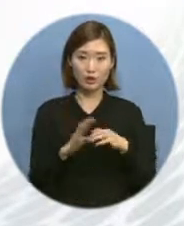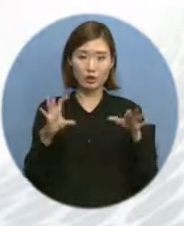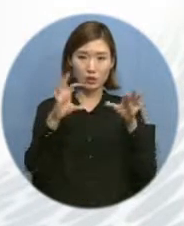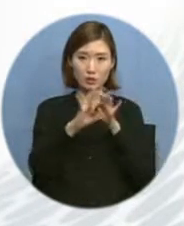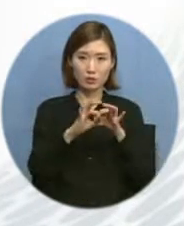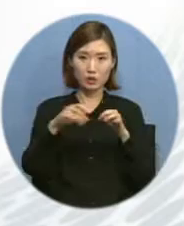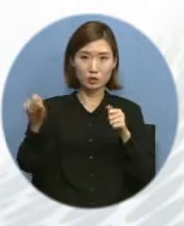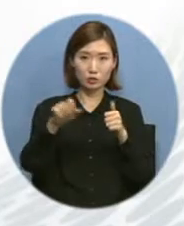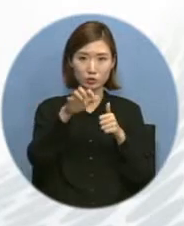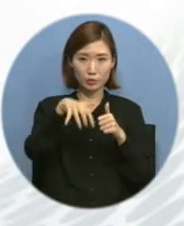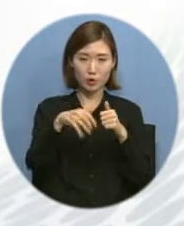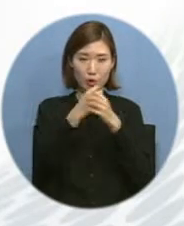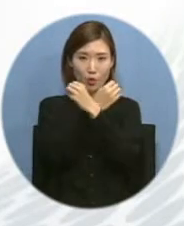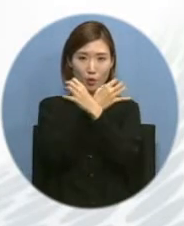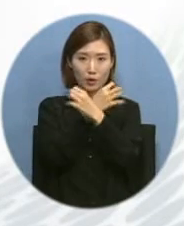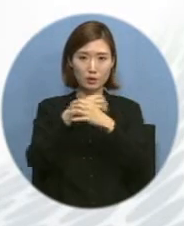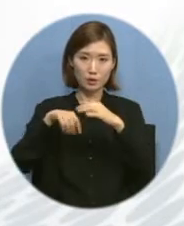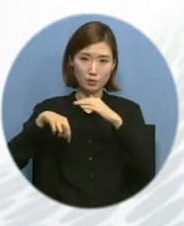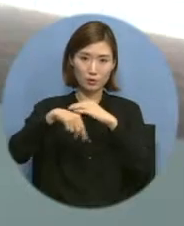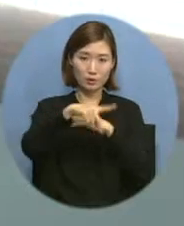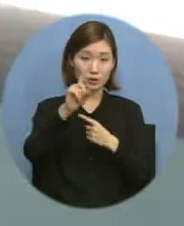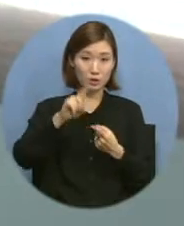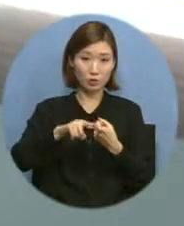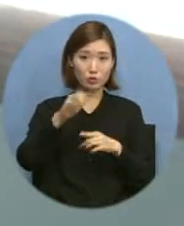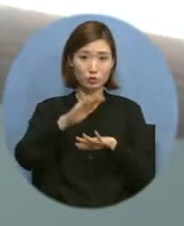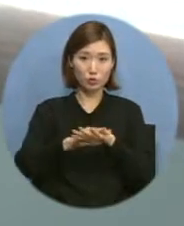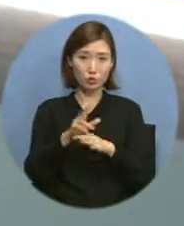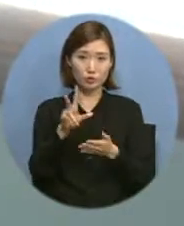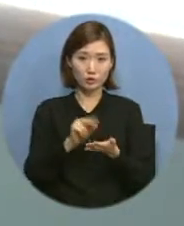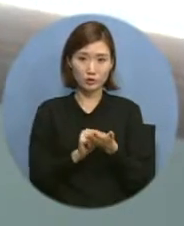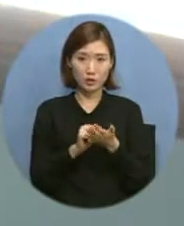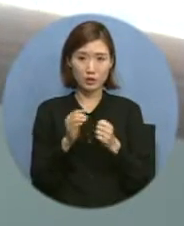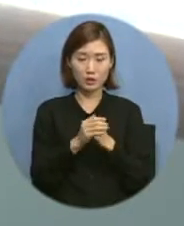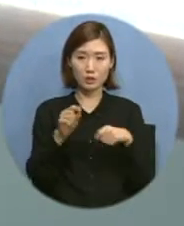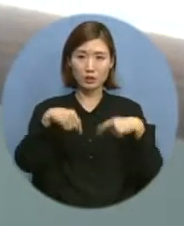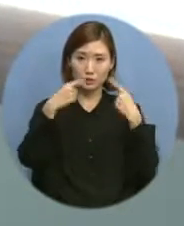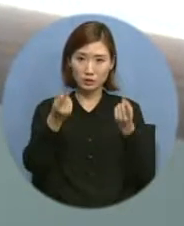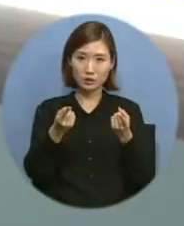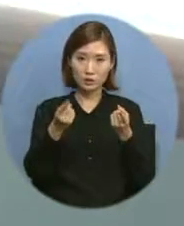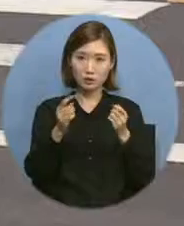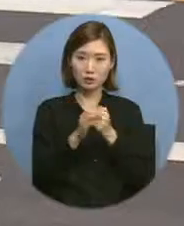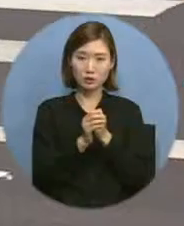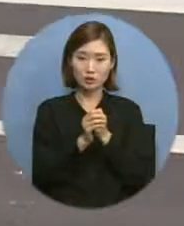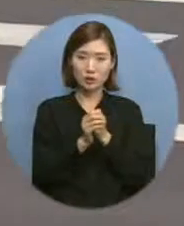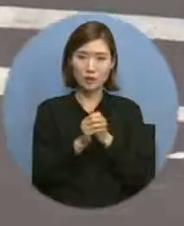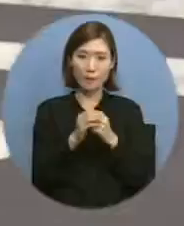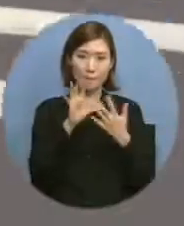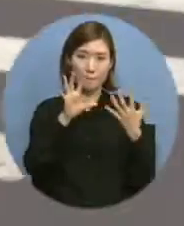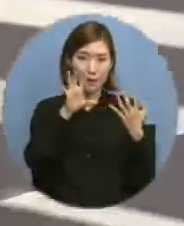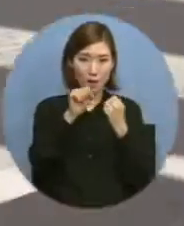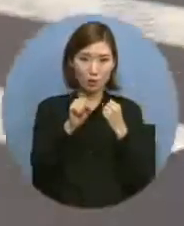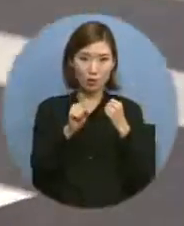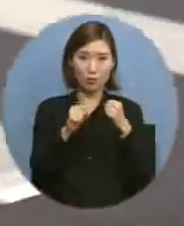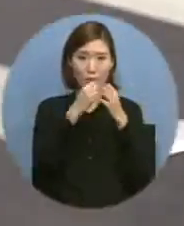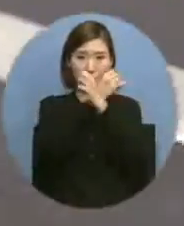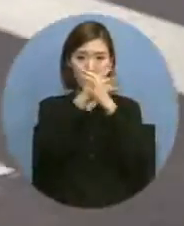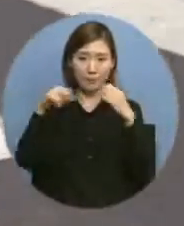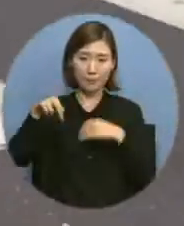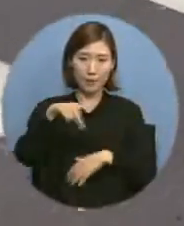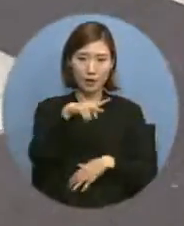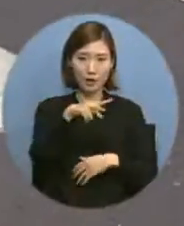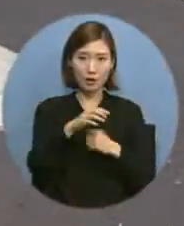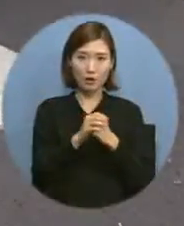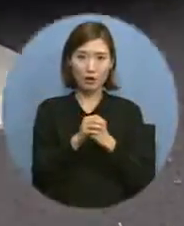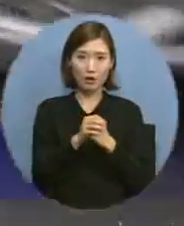있는 횡단보도를 그대로 둔 것도 문제. 접속교량 진출 후 바로 횡단보도가 있다 보니 진입하는 차량이